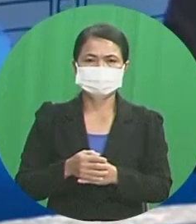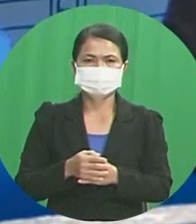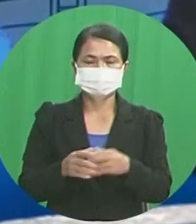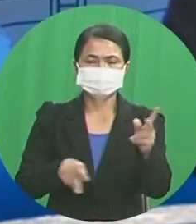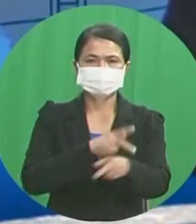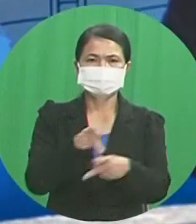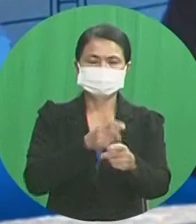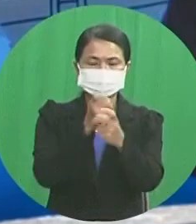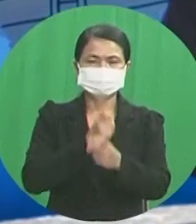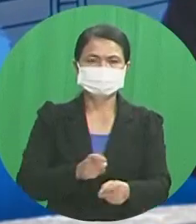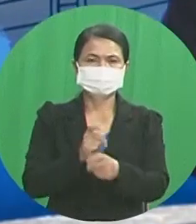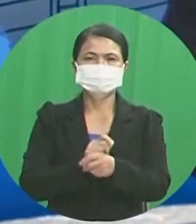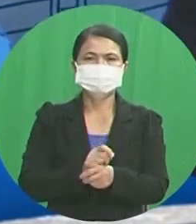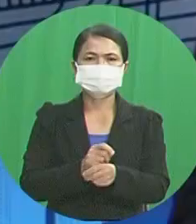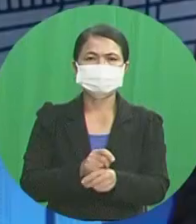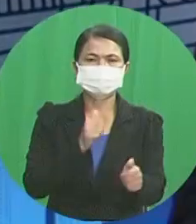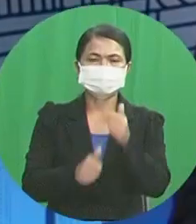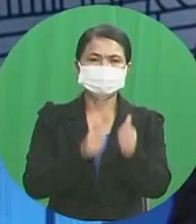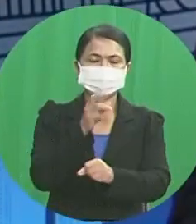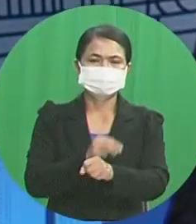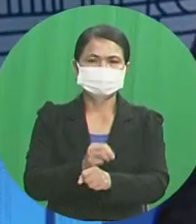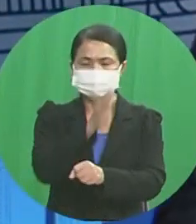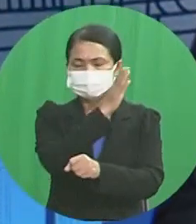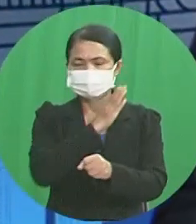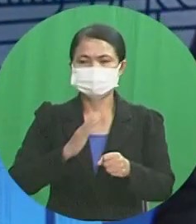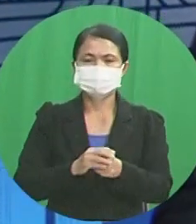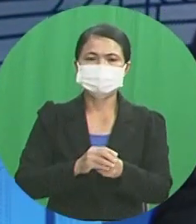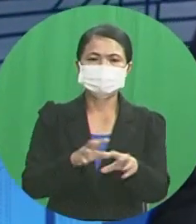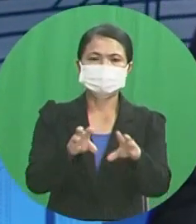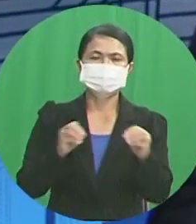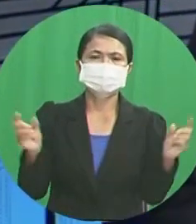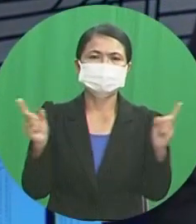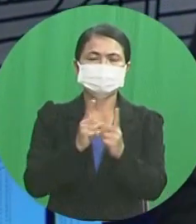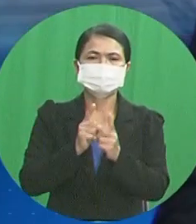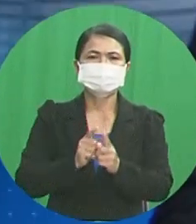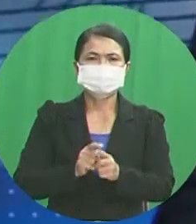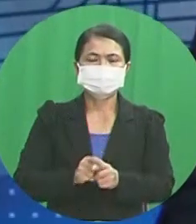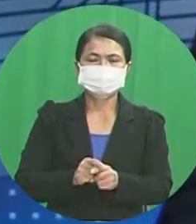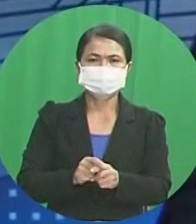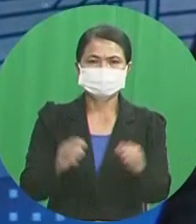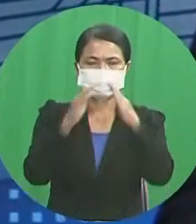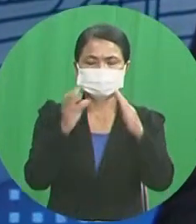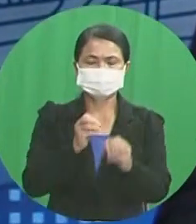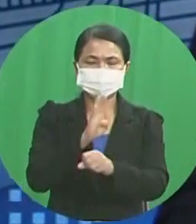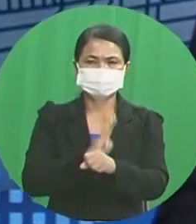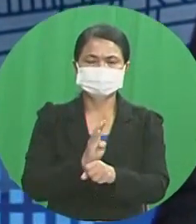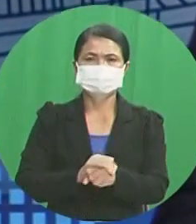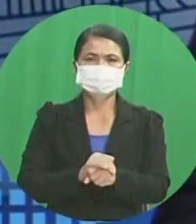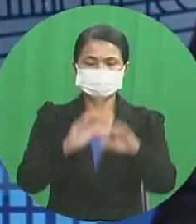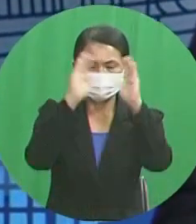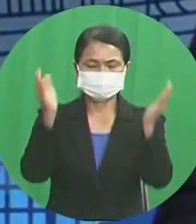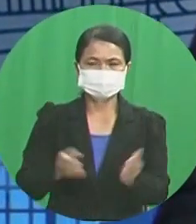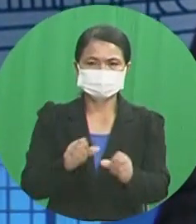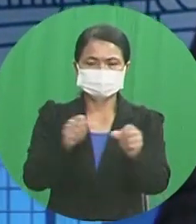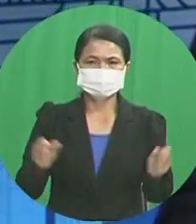ទស្សនវិជ្ជាជាទីគោរពរដ្ឋមន្ត្រីក្រសួងកសិកម្មបានទទួលជួបនាយិកាធនាគារពិភពលោកប្រចាំតំ